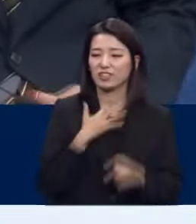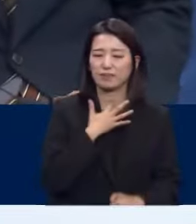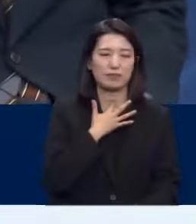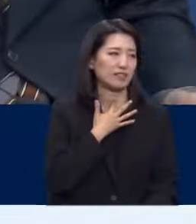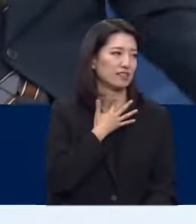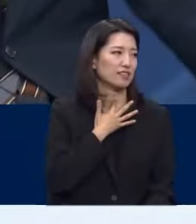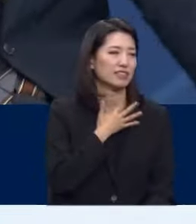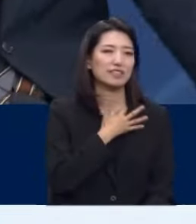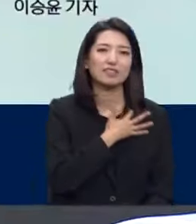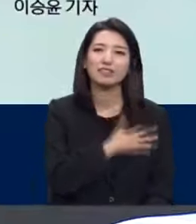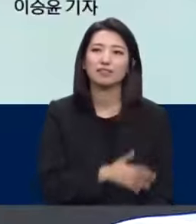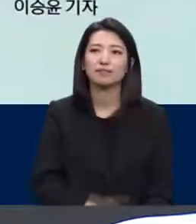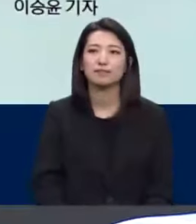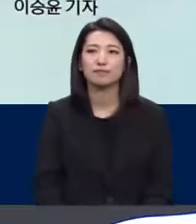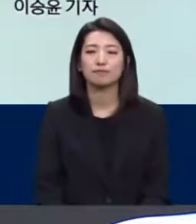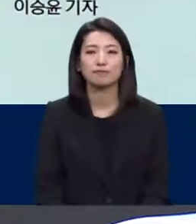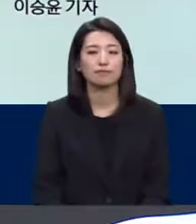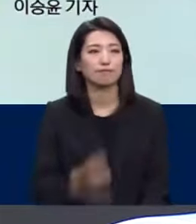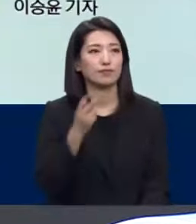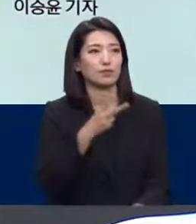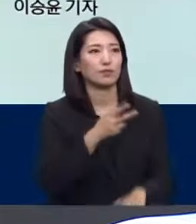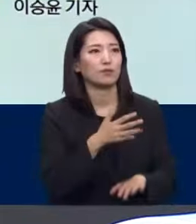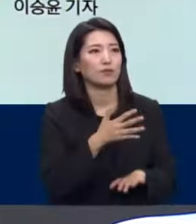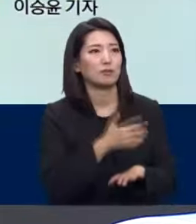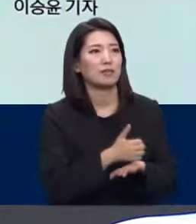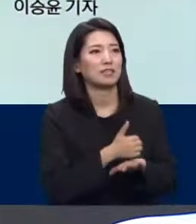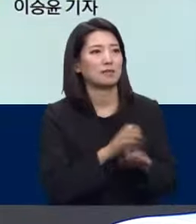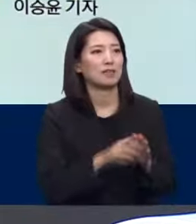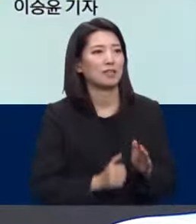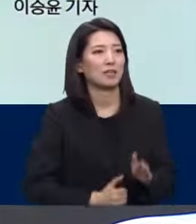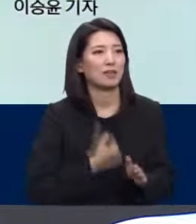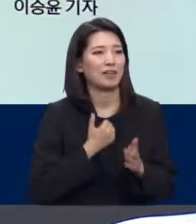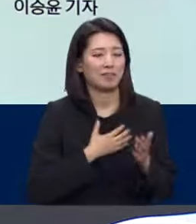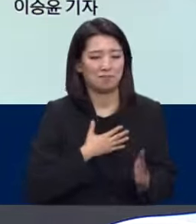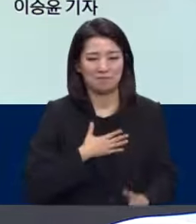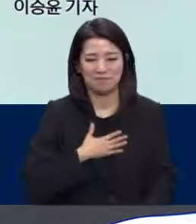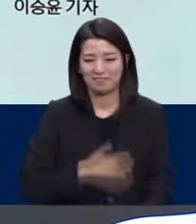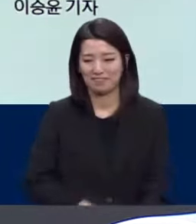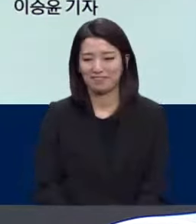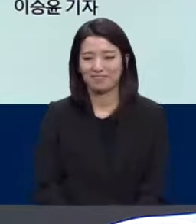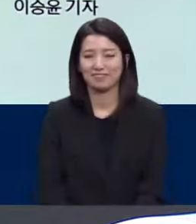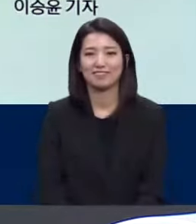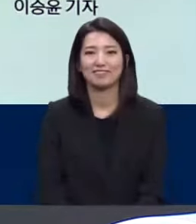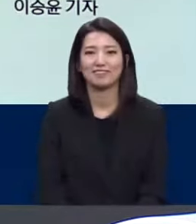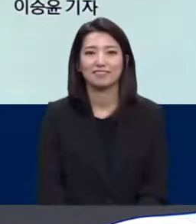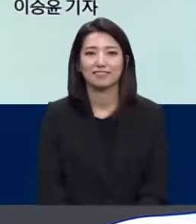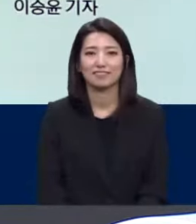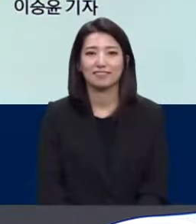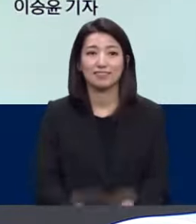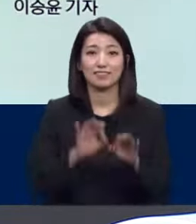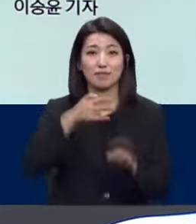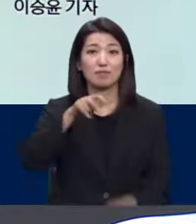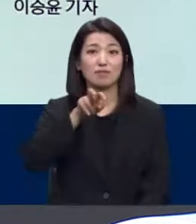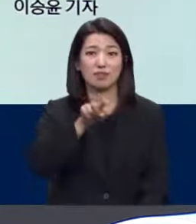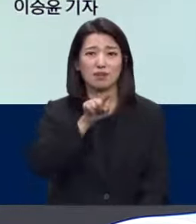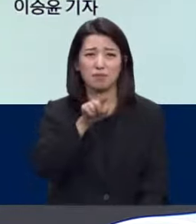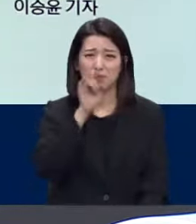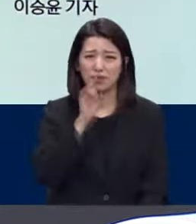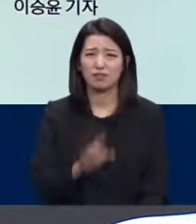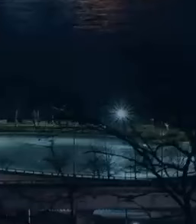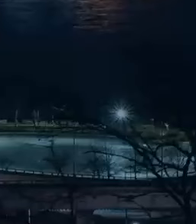겁니다 오늘 막판에 또 화가 살짝 나셨는데네 아무튼 지금 김의겸은 이러면 안 된다라는 취지